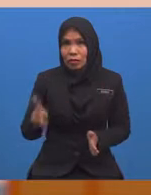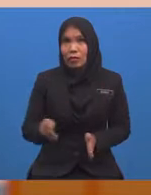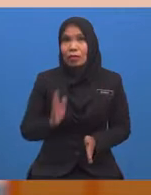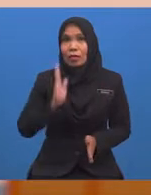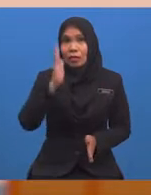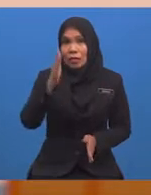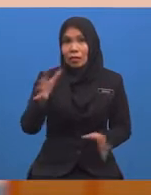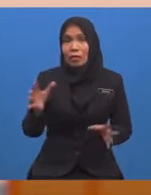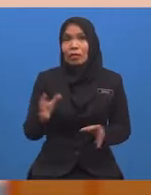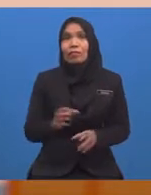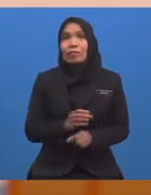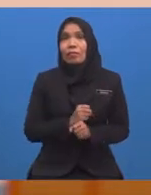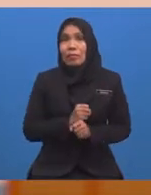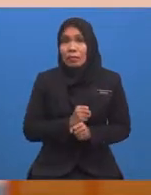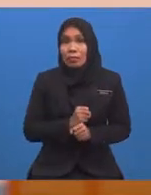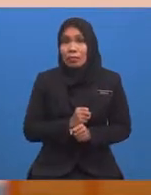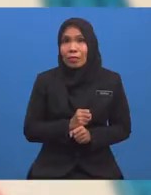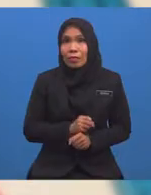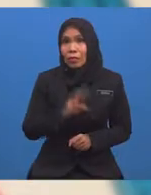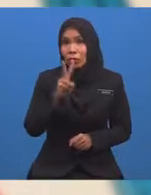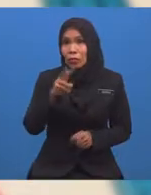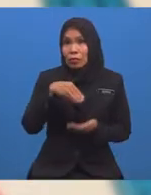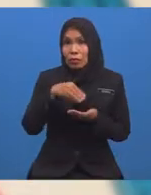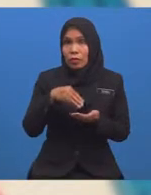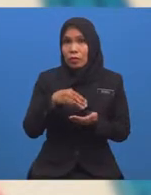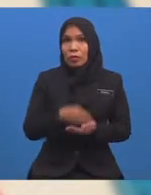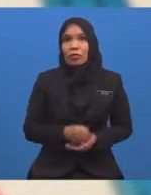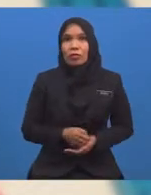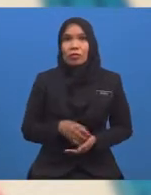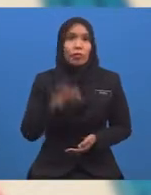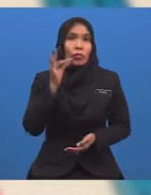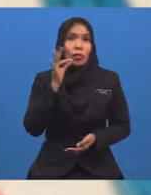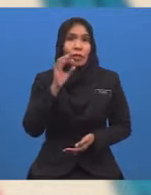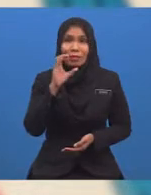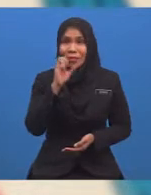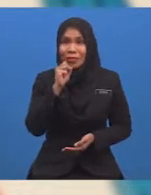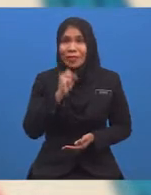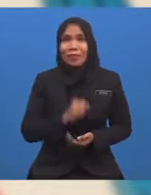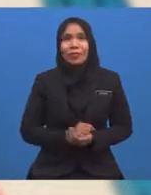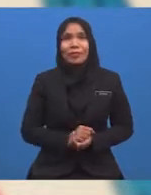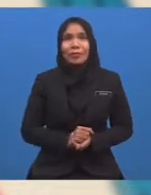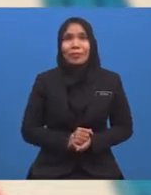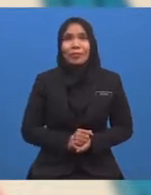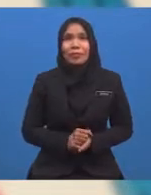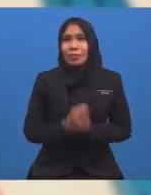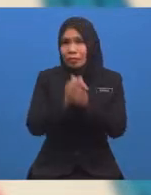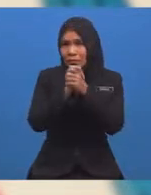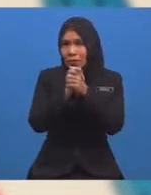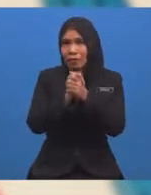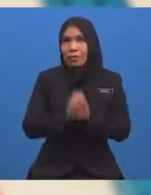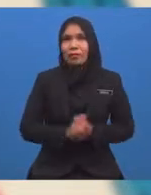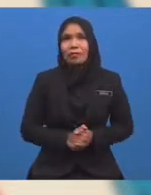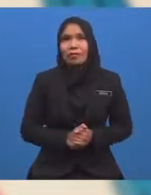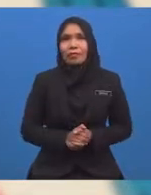seterusnya murid-murid coba mengira bilangan buah orange